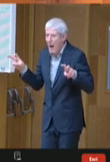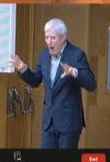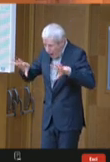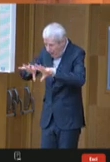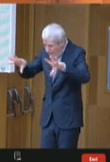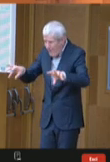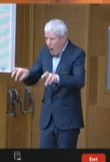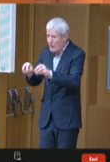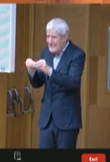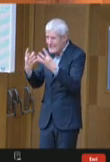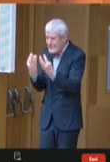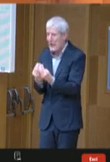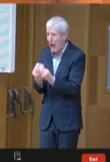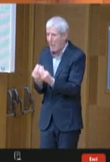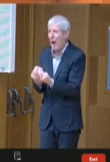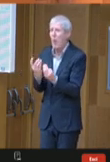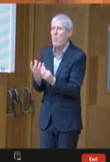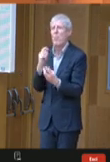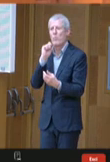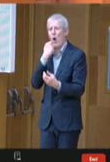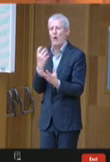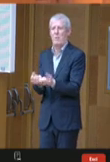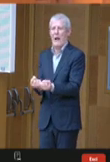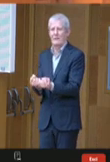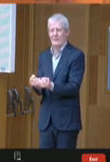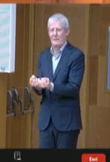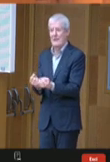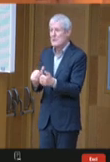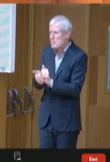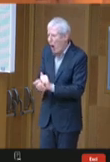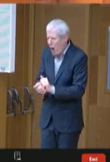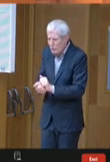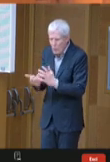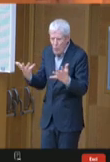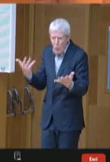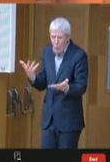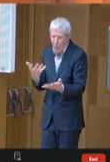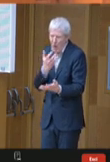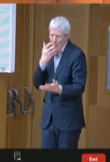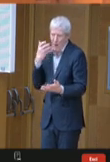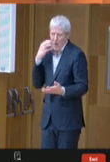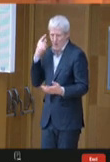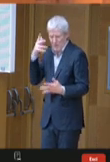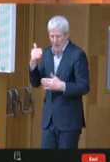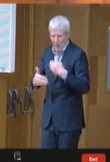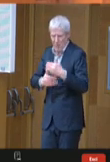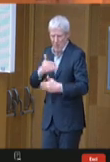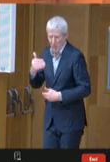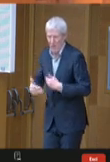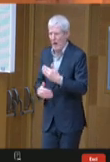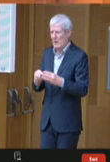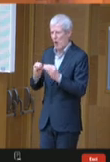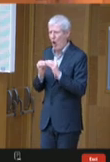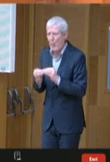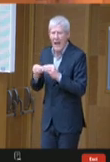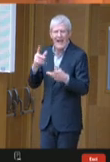poi nelle buone pratiche. Lo sport è importante, noi sappiamo quanti progressi, come la mentalità, come si sia